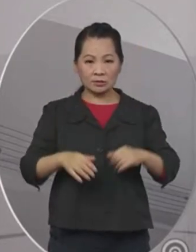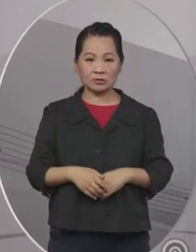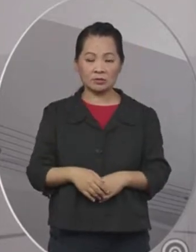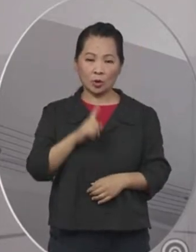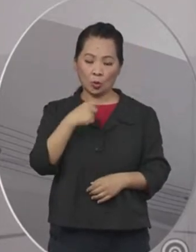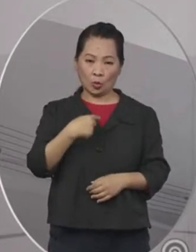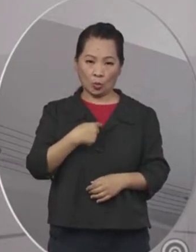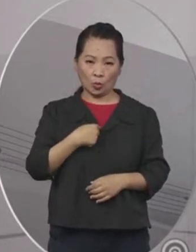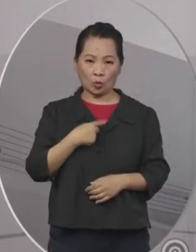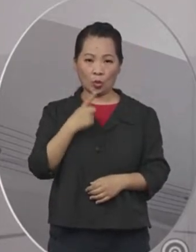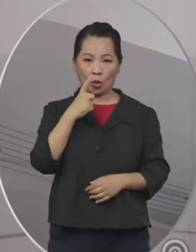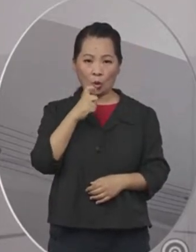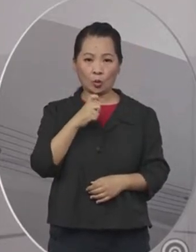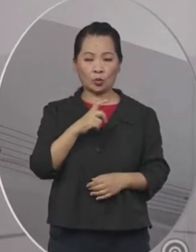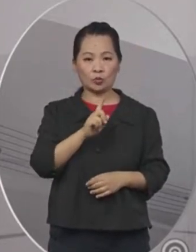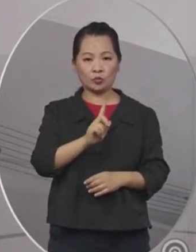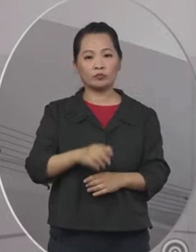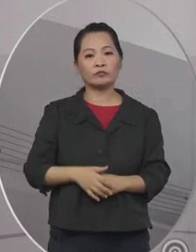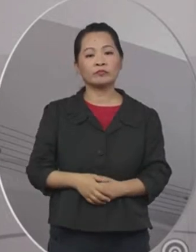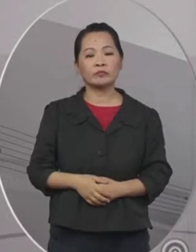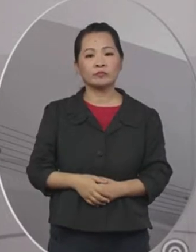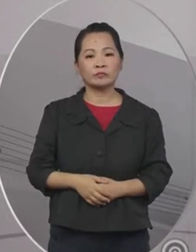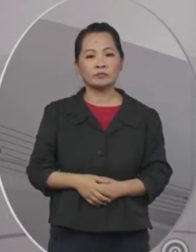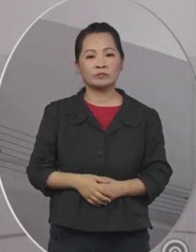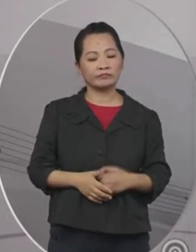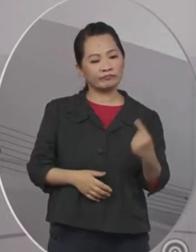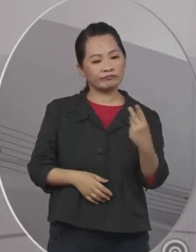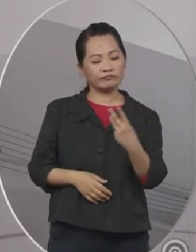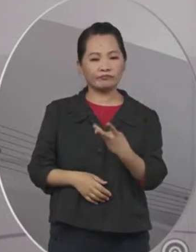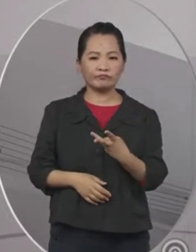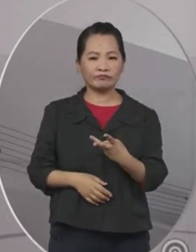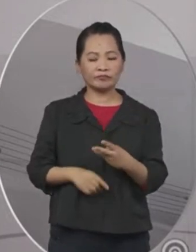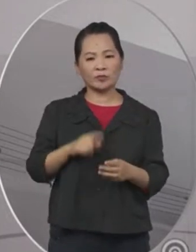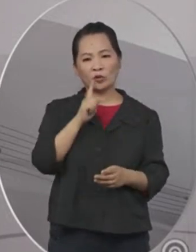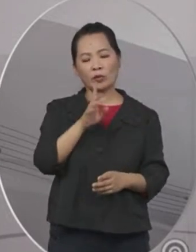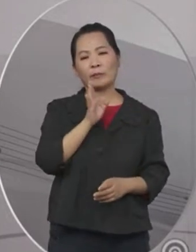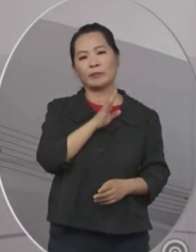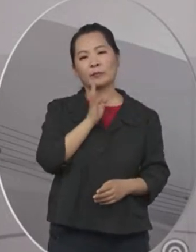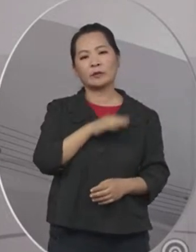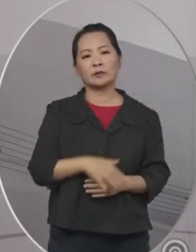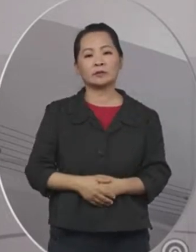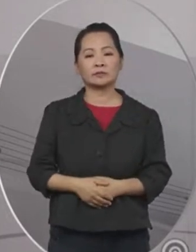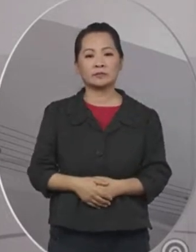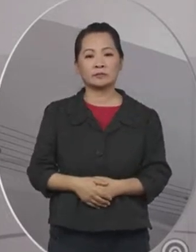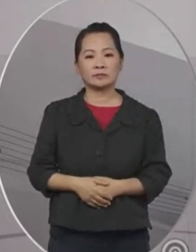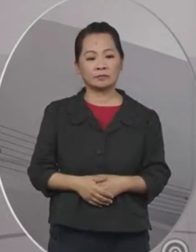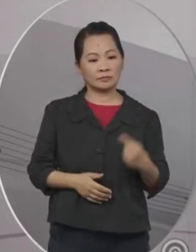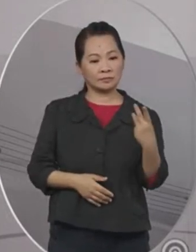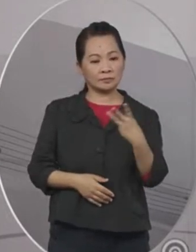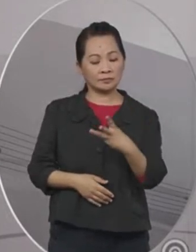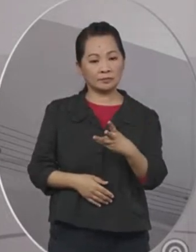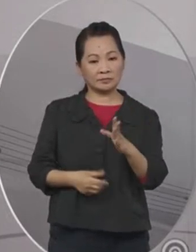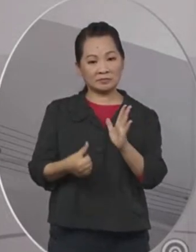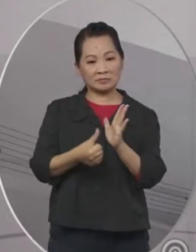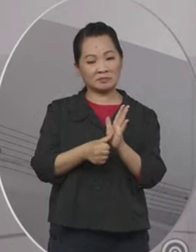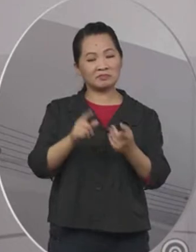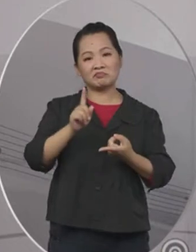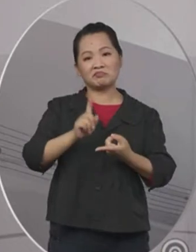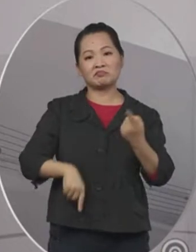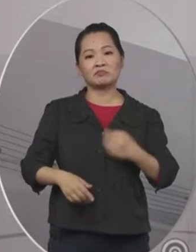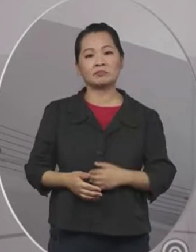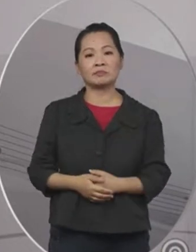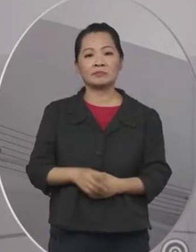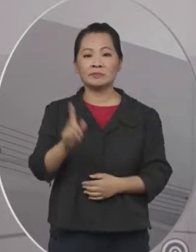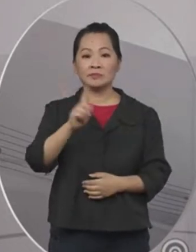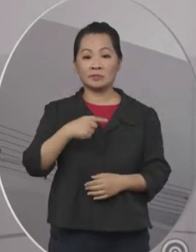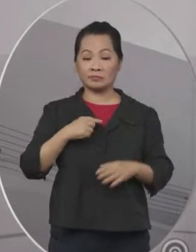有人说我是绿区，我觉得这些都大可不必。以上3种标签都不正确，因